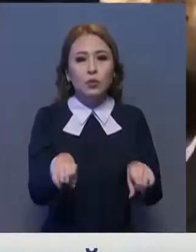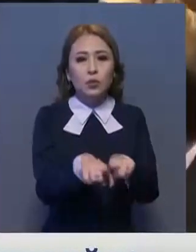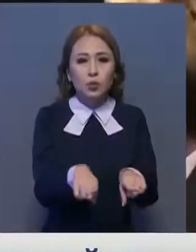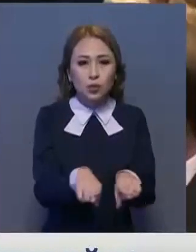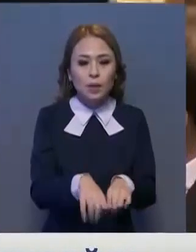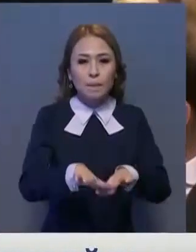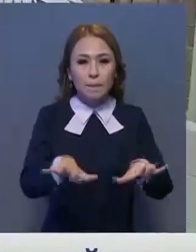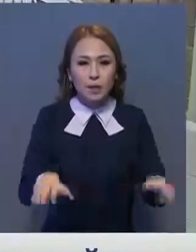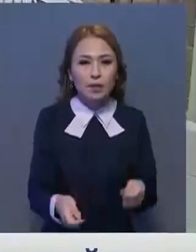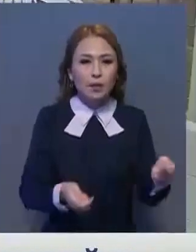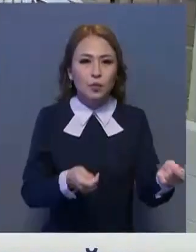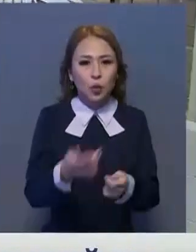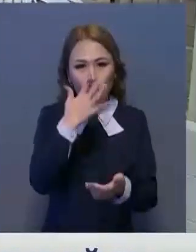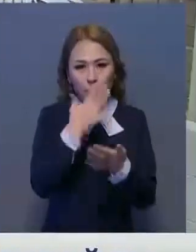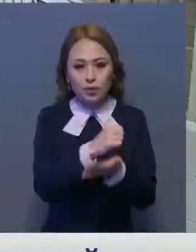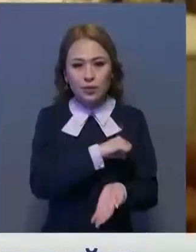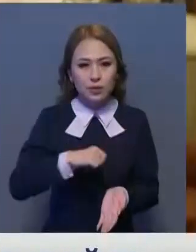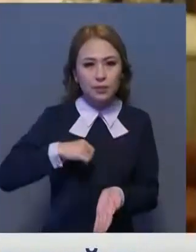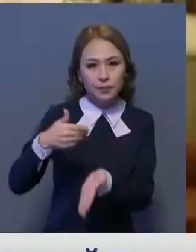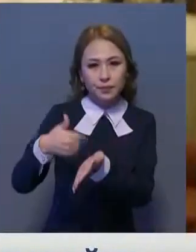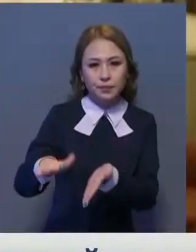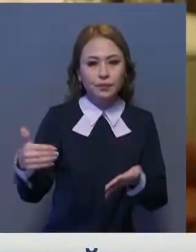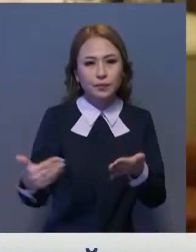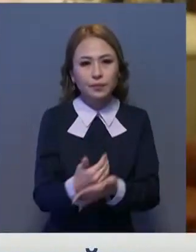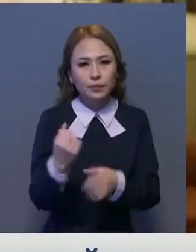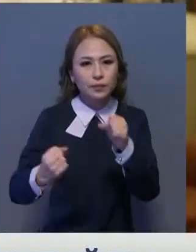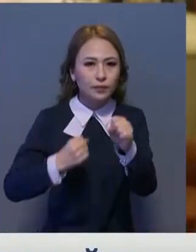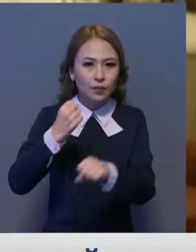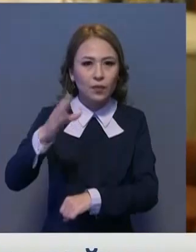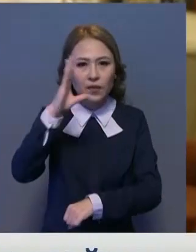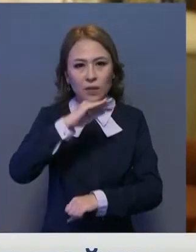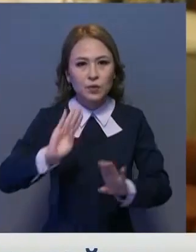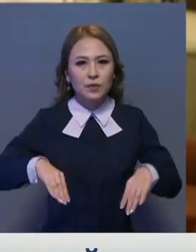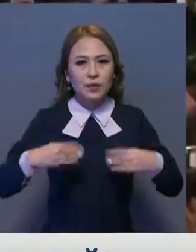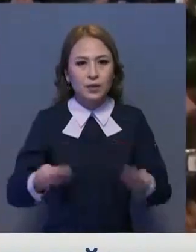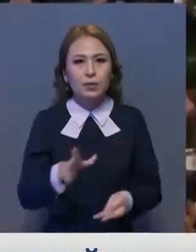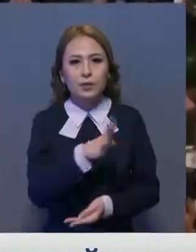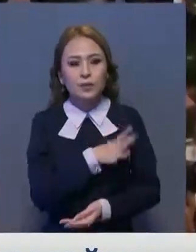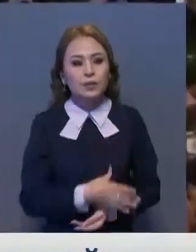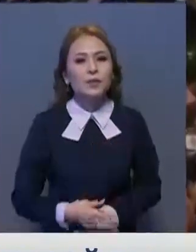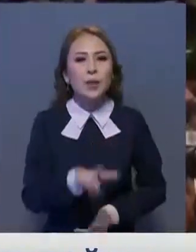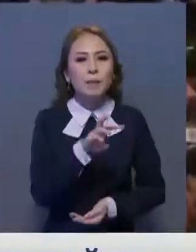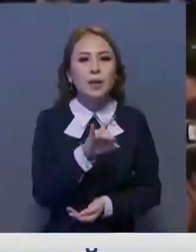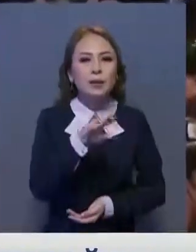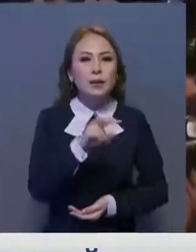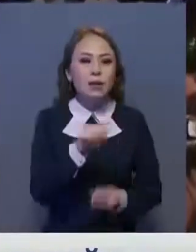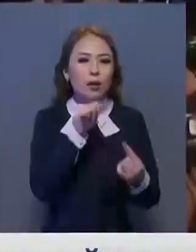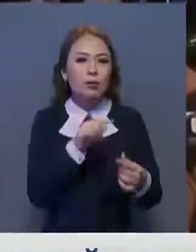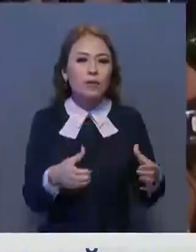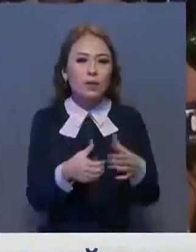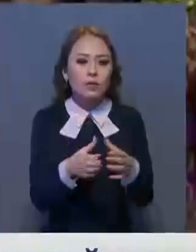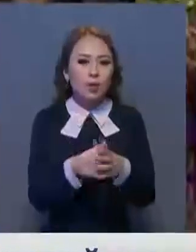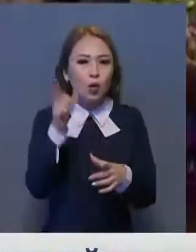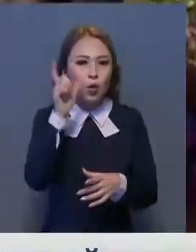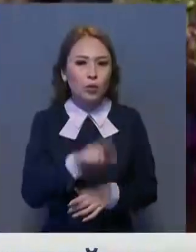партия төрағалығынан өз еркімен бас тартып, жақтастарына жаңа төраға таңдауға мүмкіндік берді. Меркельдің қарсыластары оны